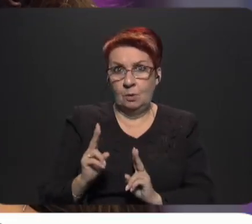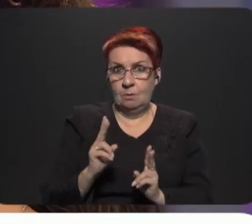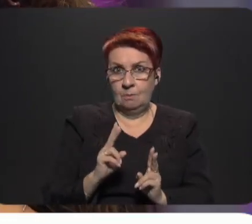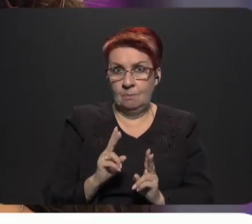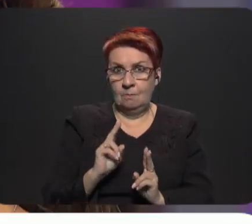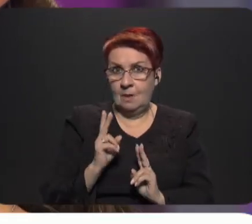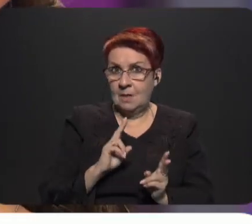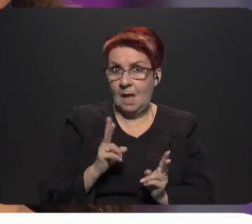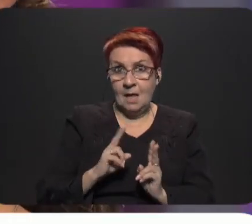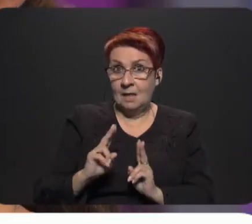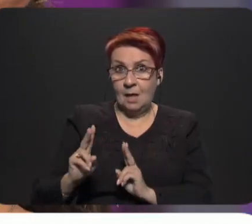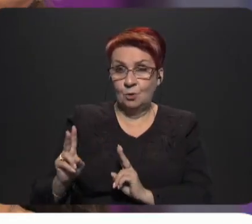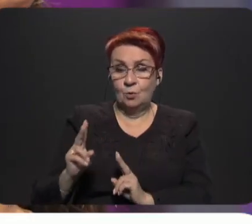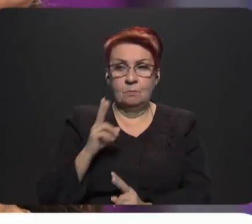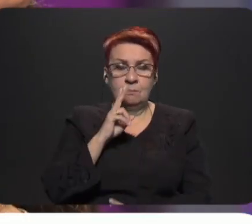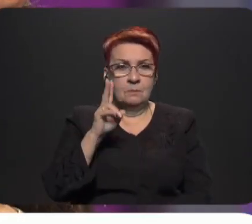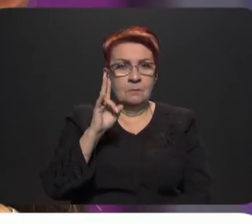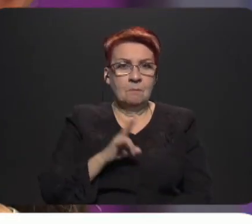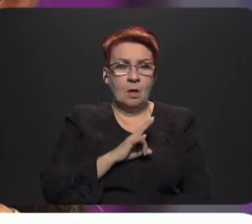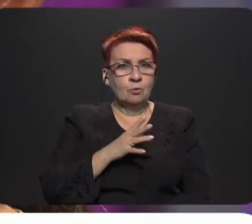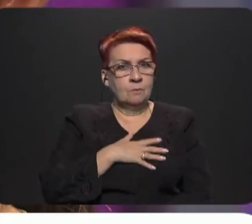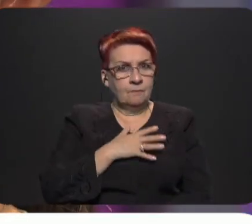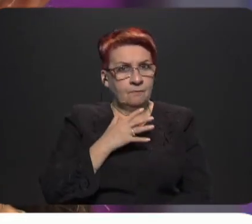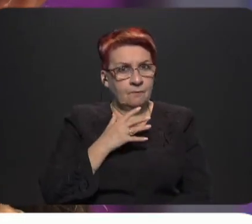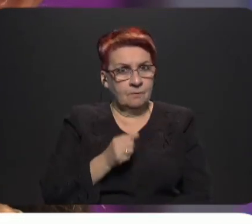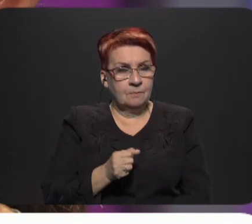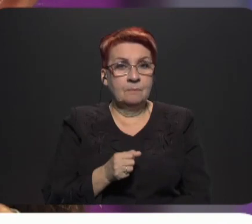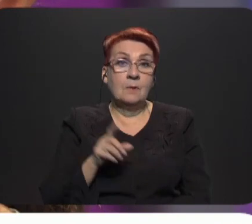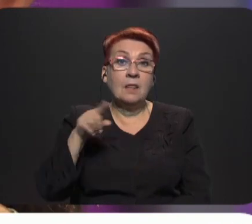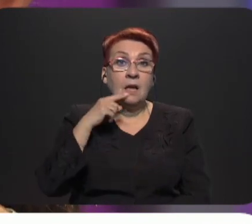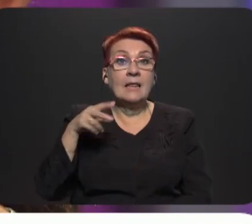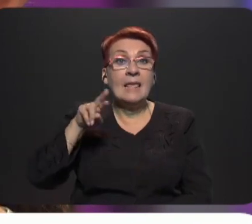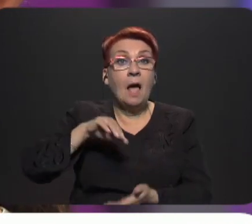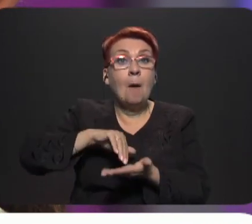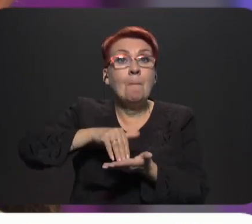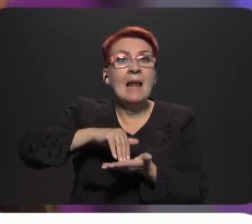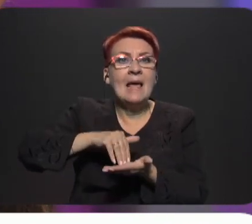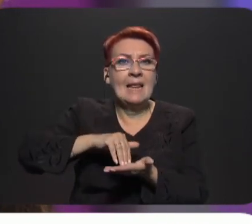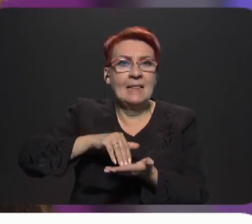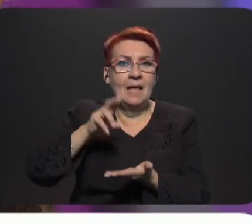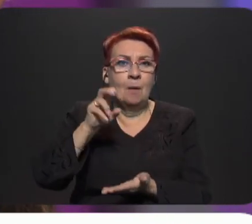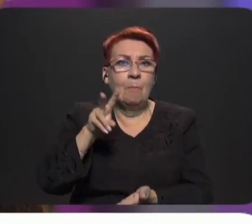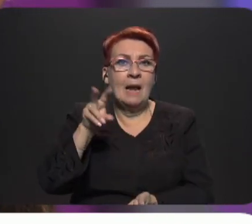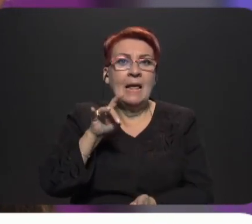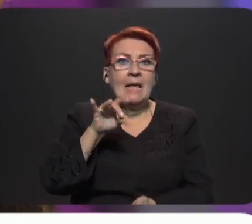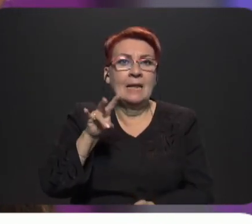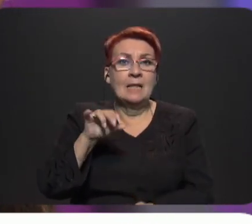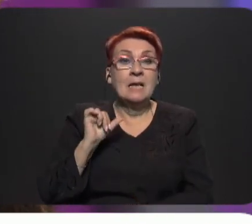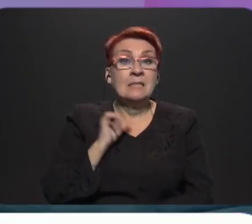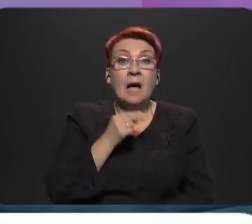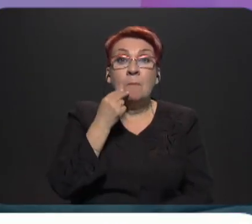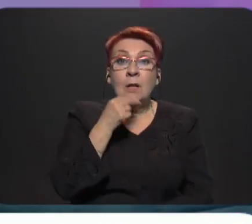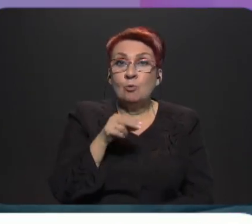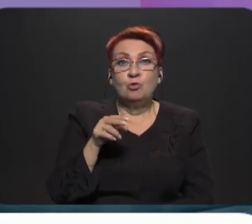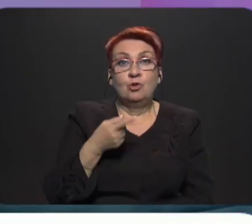Вот. Он с возмущением, она говорит: я балерина, я самое лучшее, что могу делать,